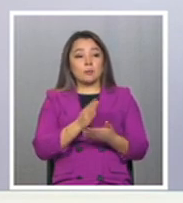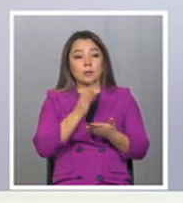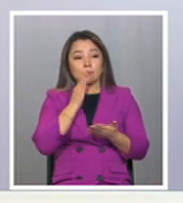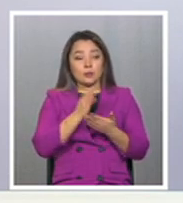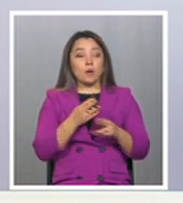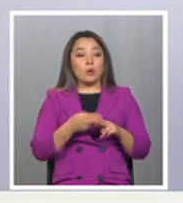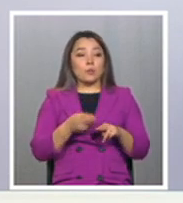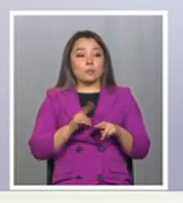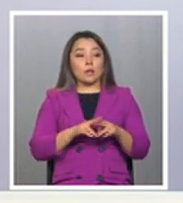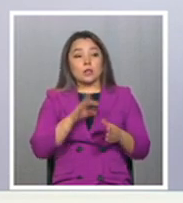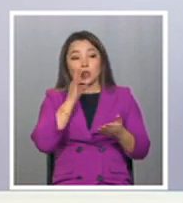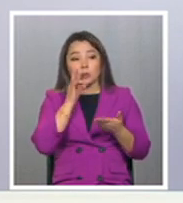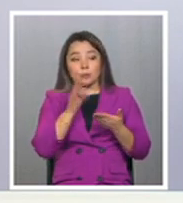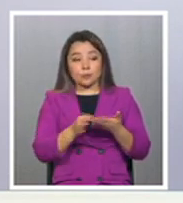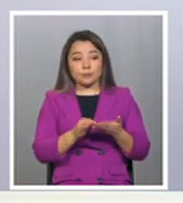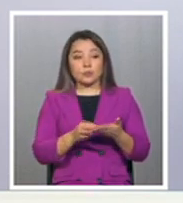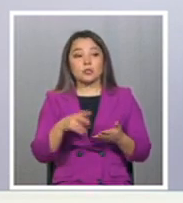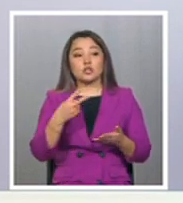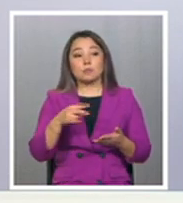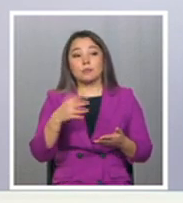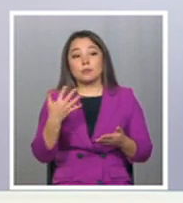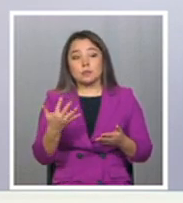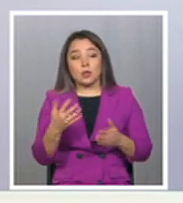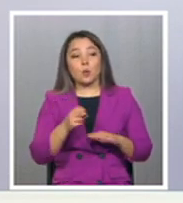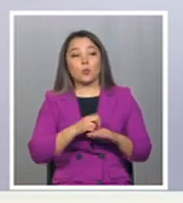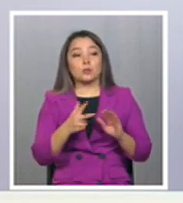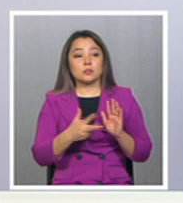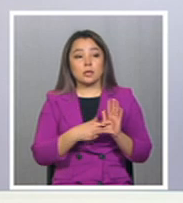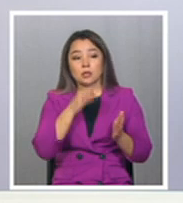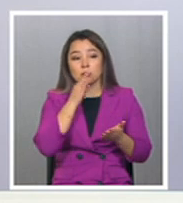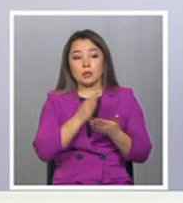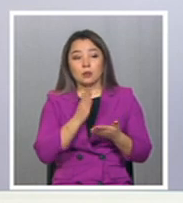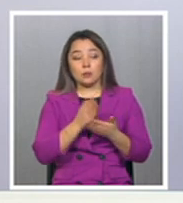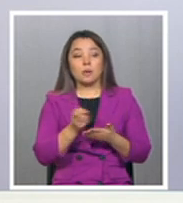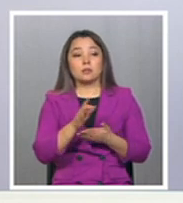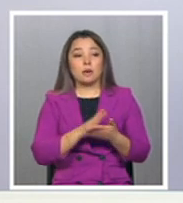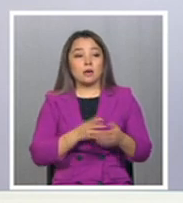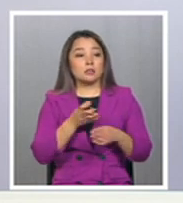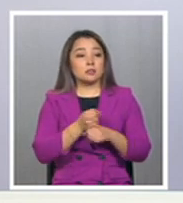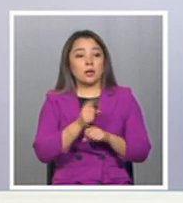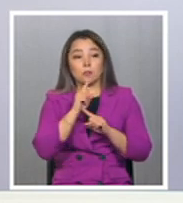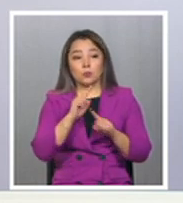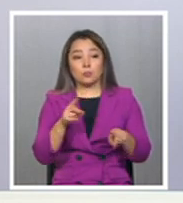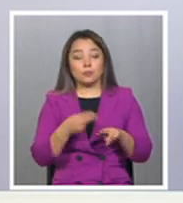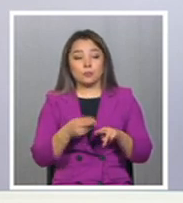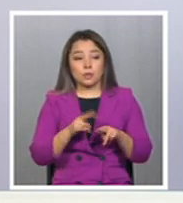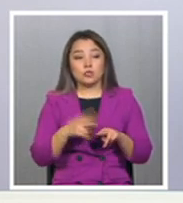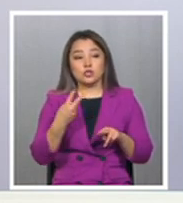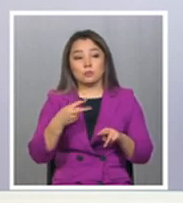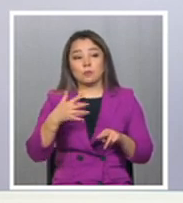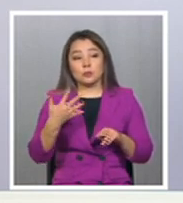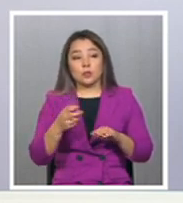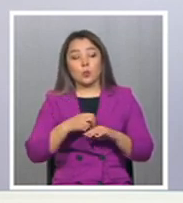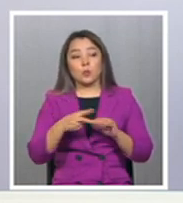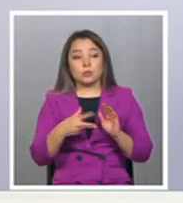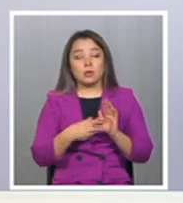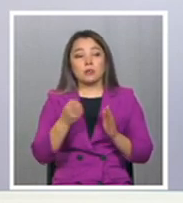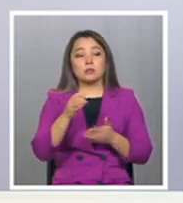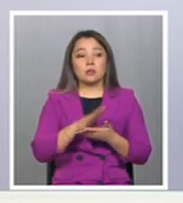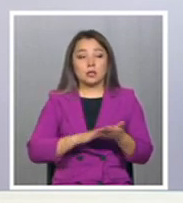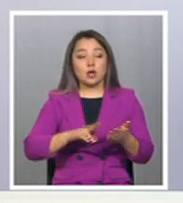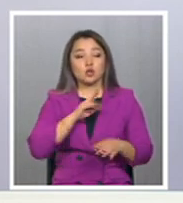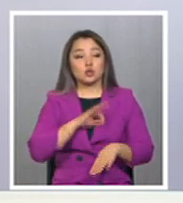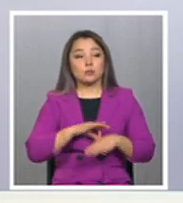Сонда жауабы 25-тен 18 болады. Әрі қарай қысқармайды. Олай болса, 25-тен 18-бен әрі қарай жұмыс